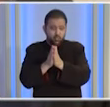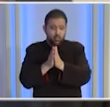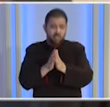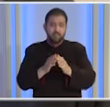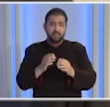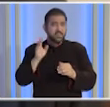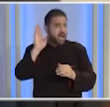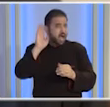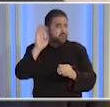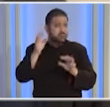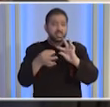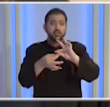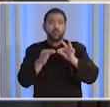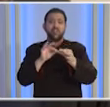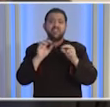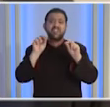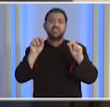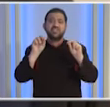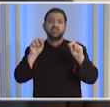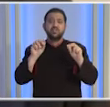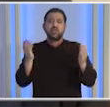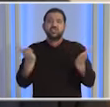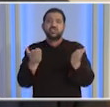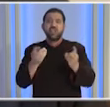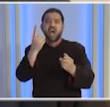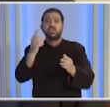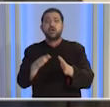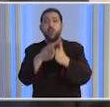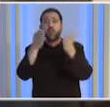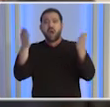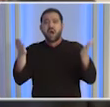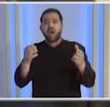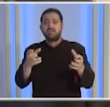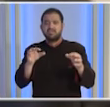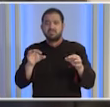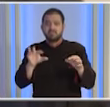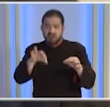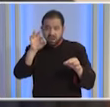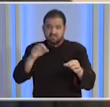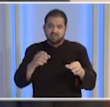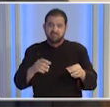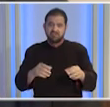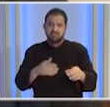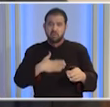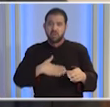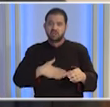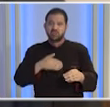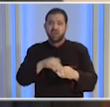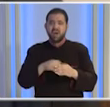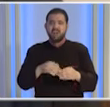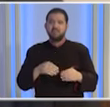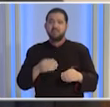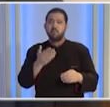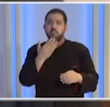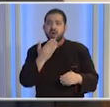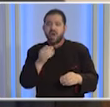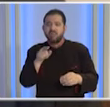ascultând o predică și citind o carte și așa mai departe, își găsește refugiu și plăcere în ticăloșirile astea, în nenorocirile astea, în patimile